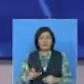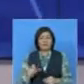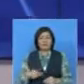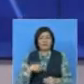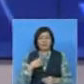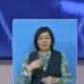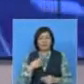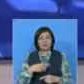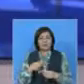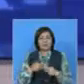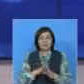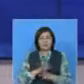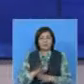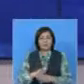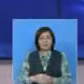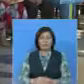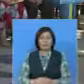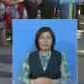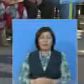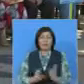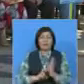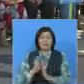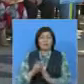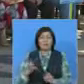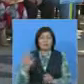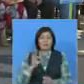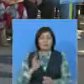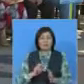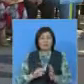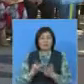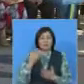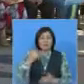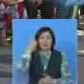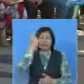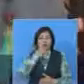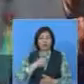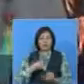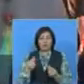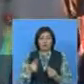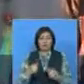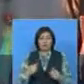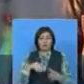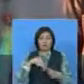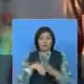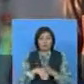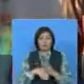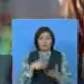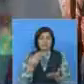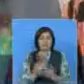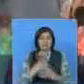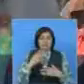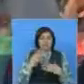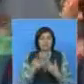узнавала Гульдана Каленхазе. Начиная с октября прошлого года, сумма дополнительного перечисления на лицевой